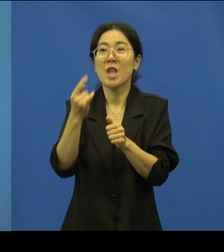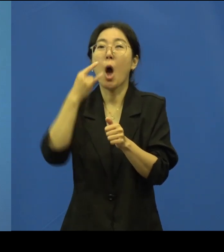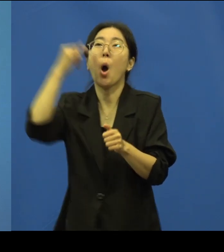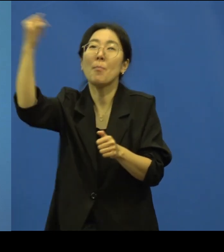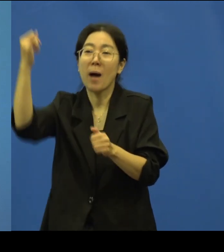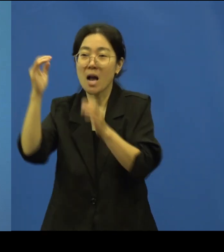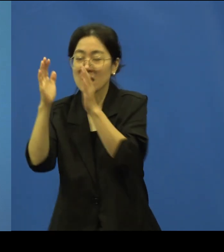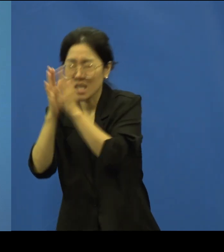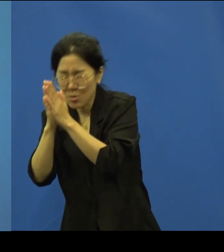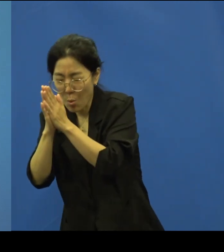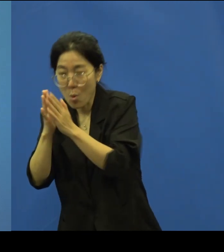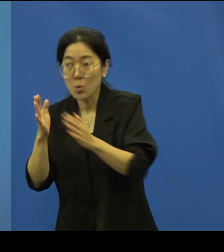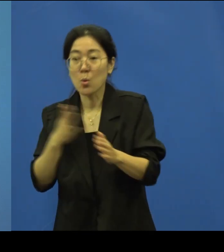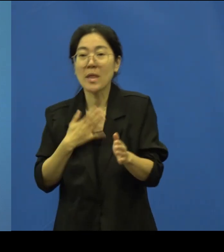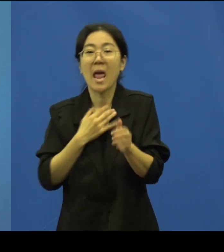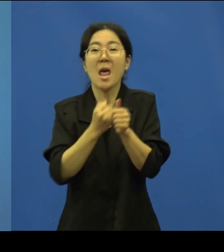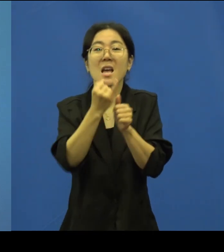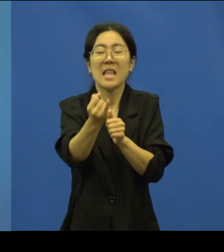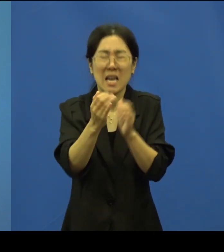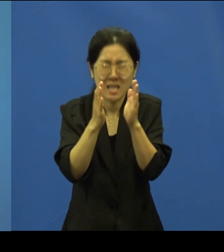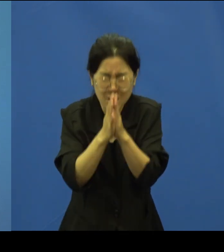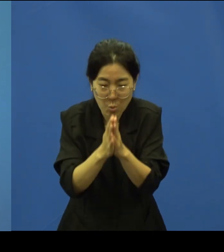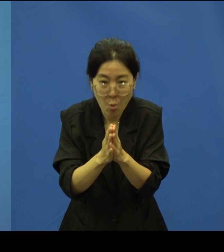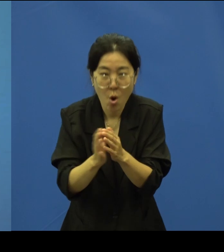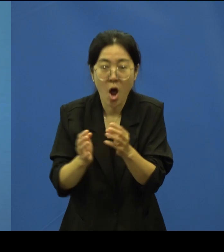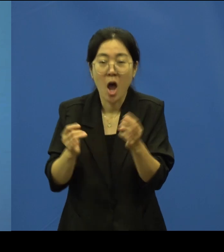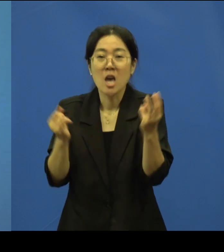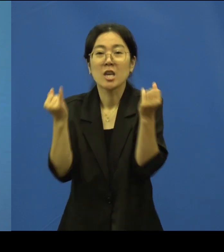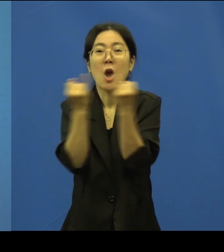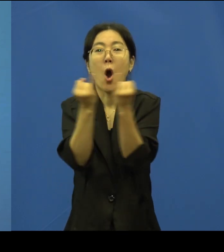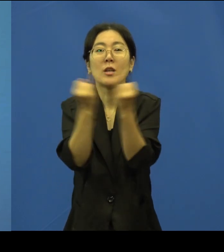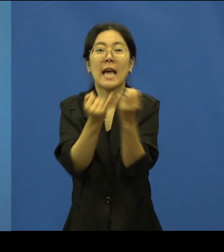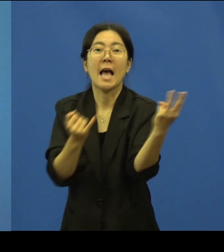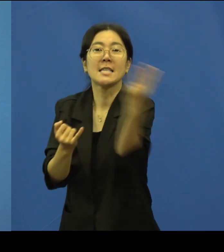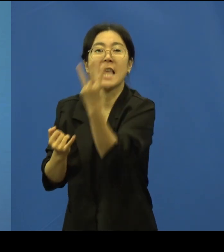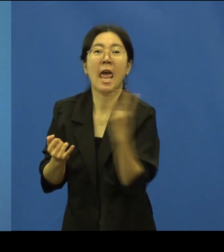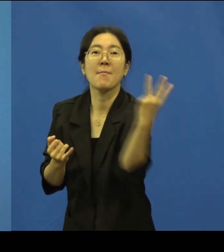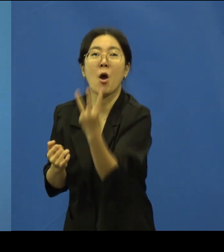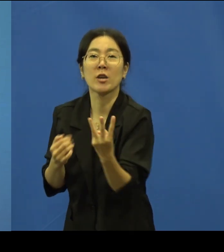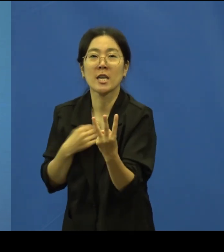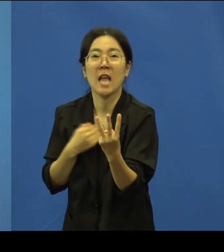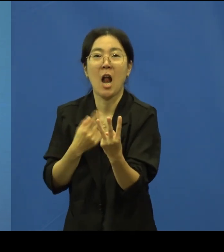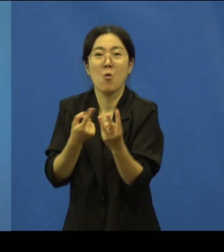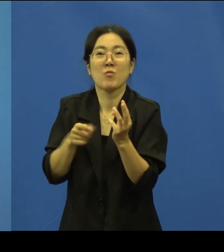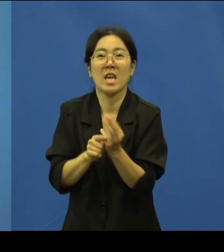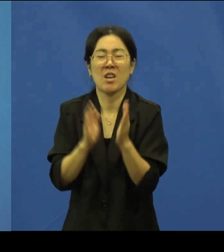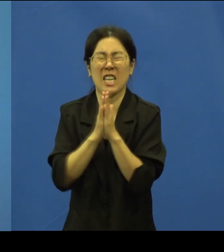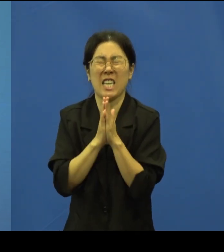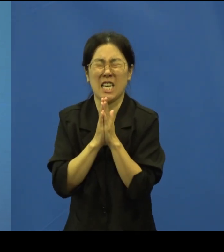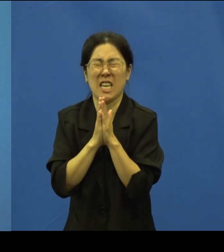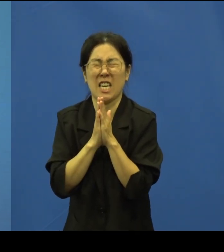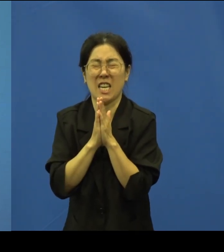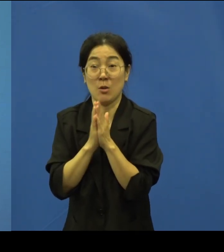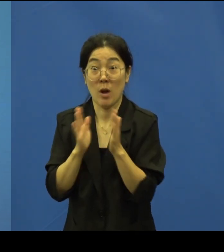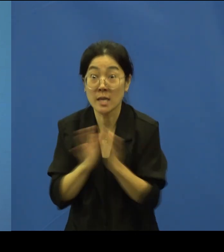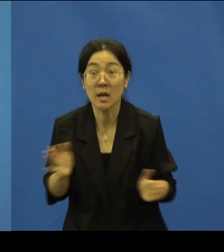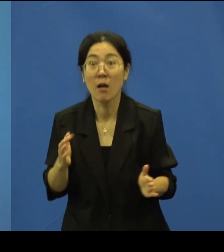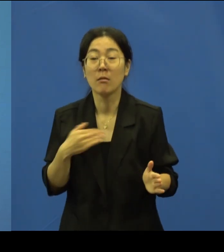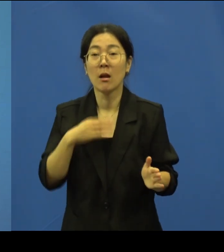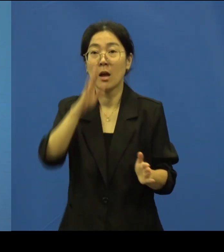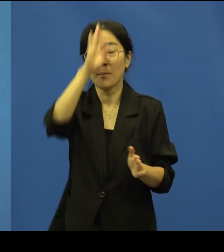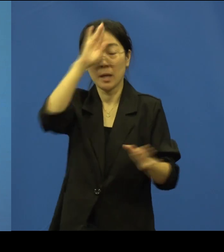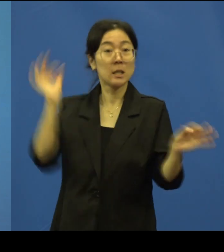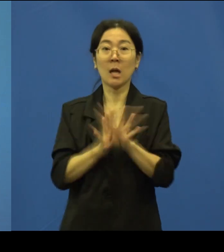일이 일어났느냐, 제 몸에 이 병주머니가 뚝 떨어진 줄로 믿으시기 바랍니다.